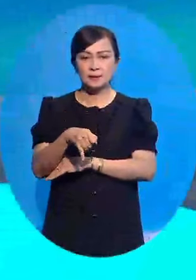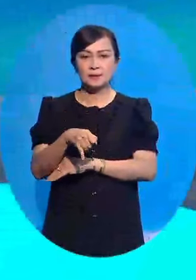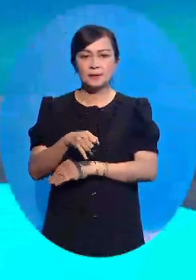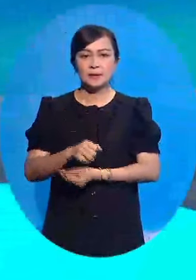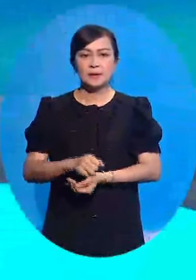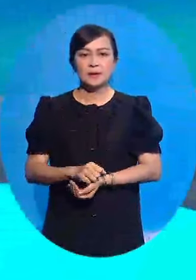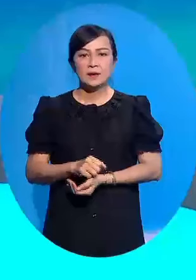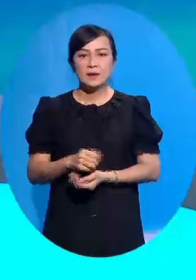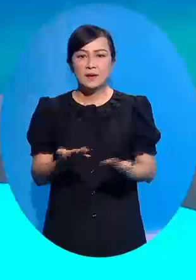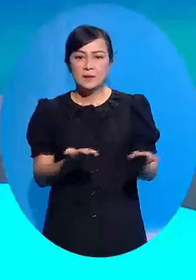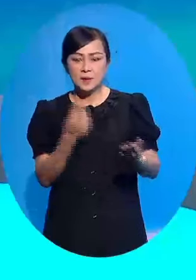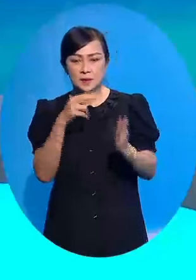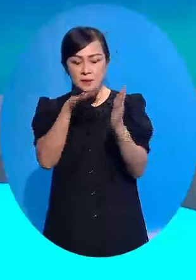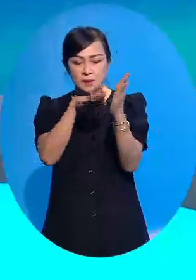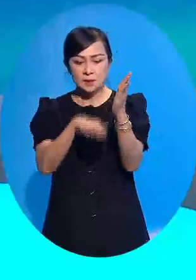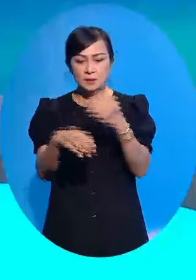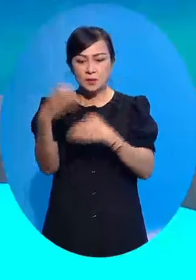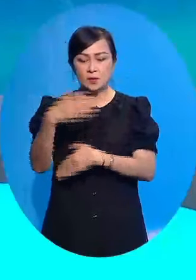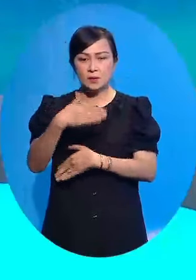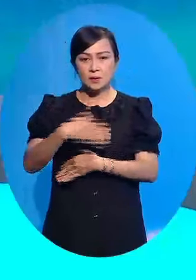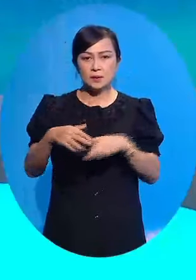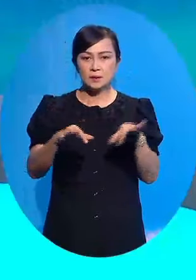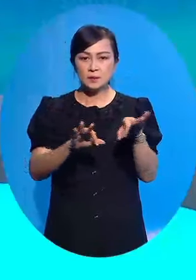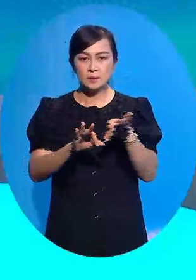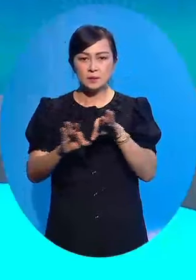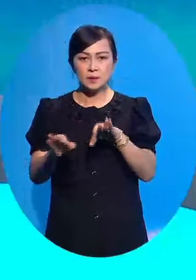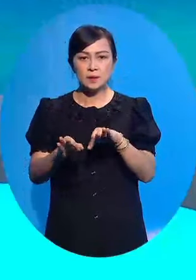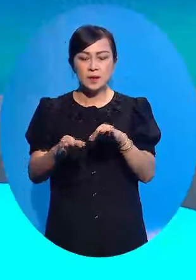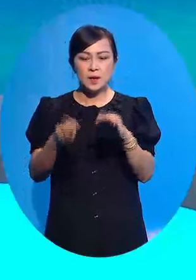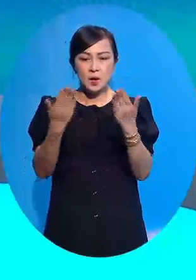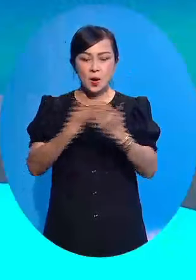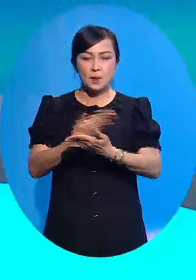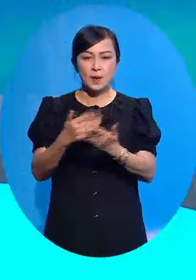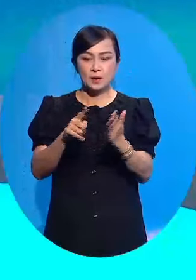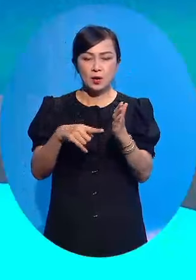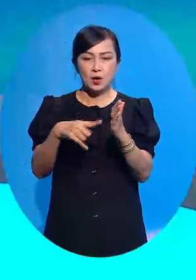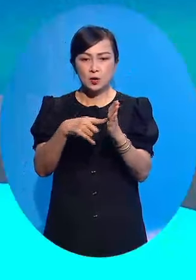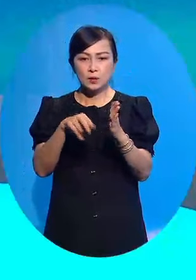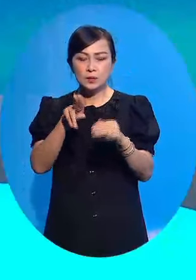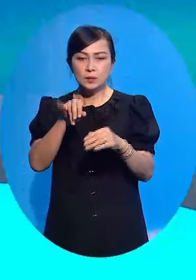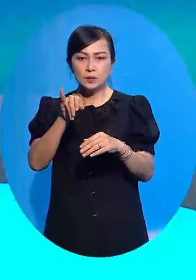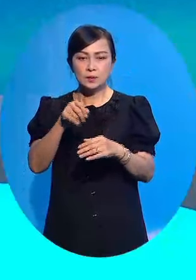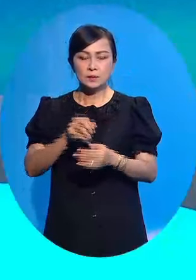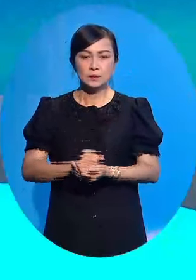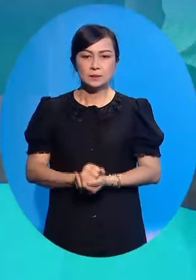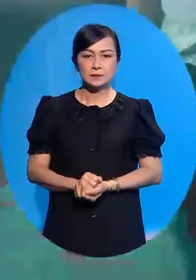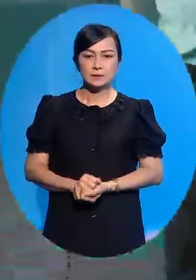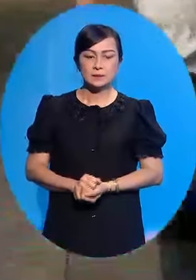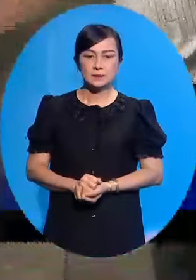Đán. Mời quý vị theo dõi bản tin buổi trưa của Đài Truyền hình Thành phố Hồ Chí Minh. Bản tin hôm nay sẽ có những nội dung đáng chú ý sau.